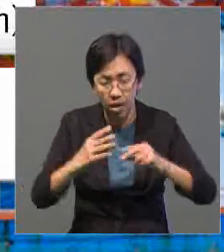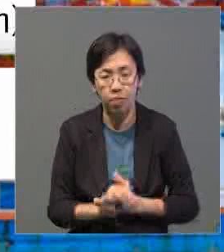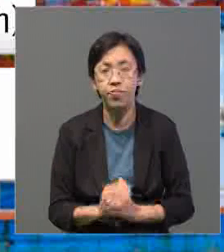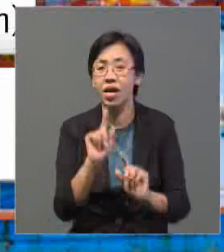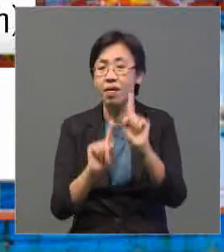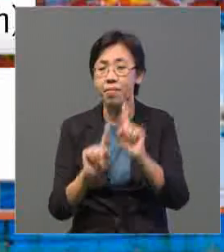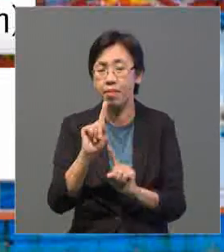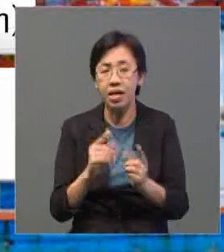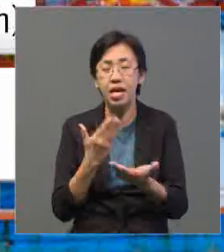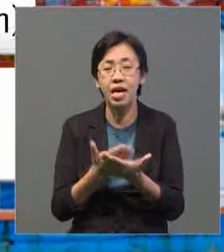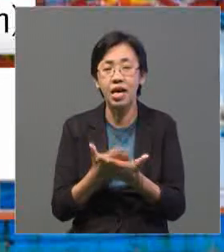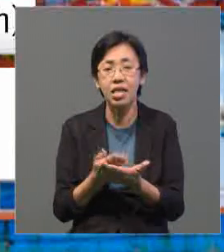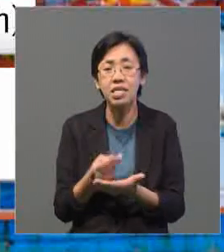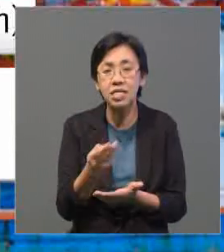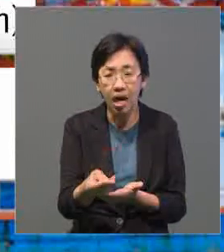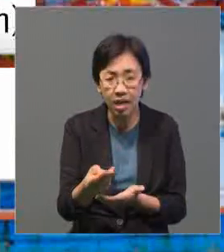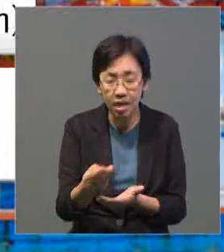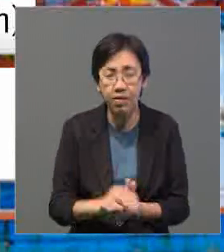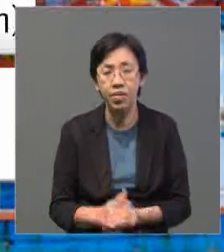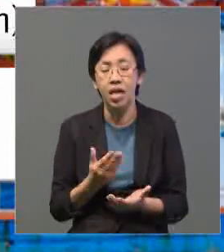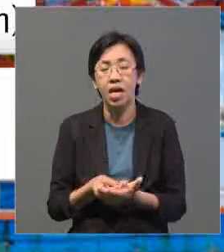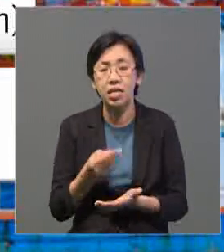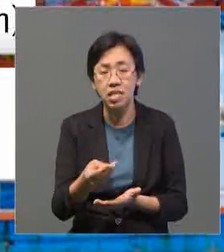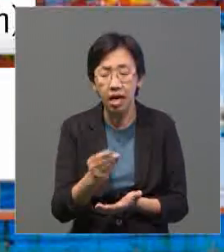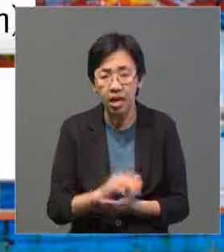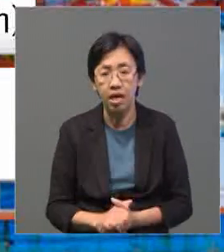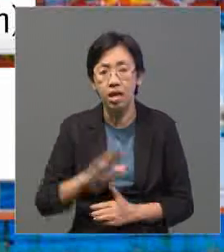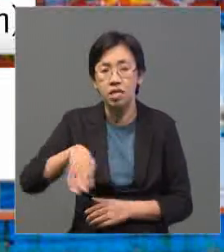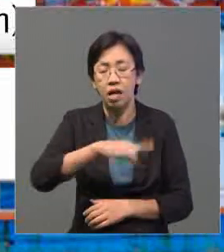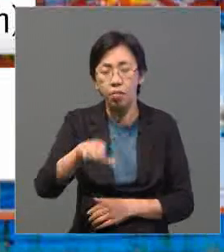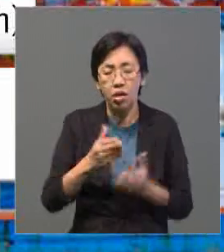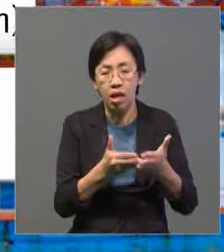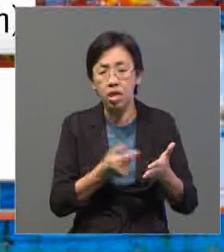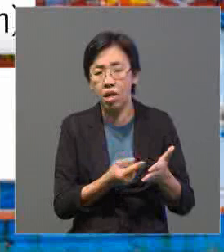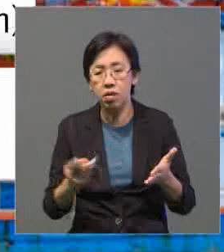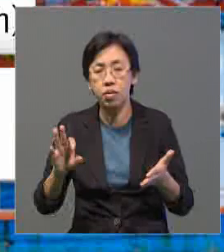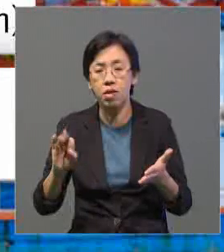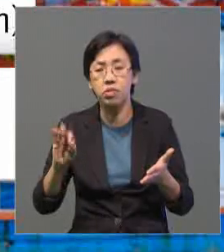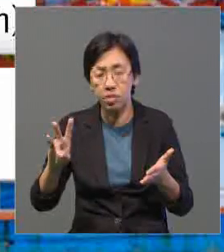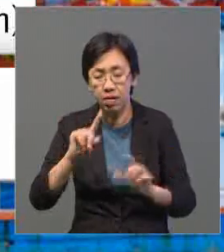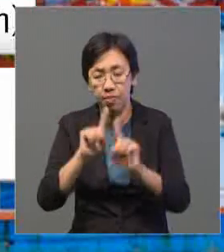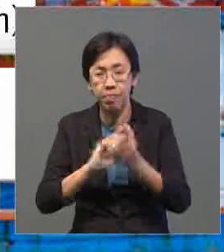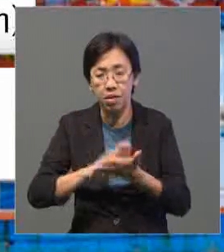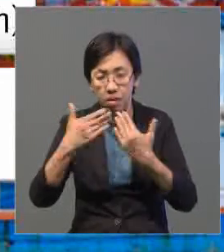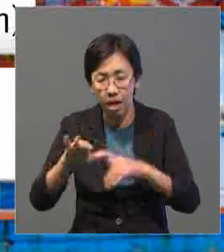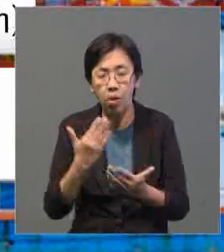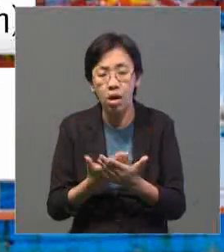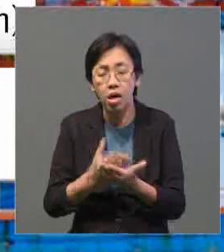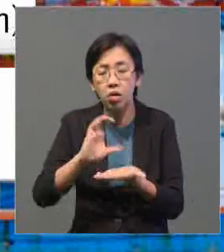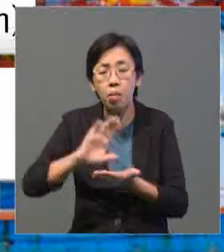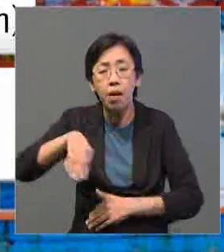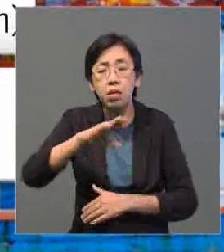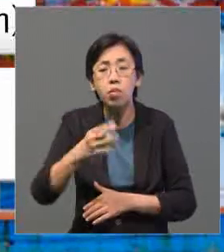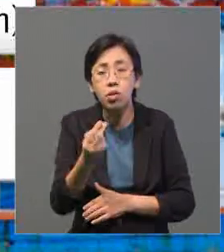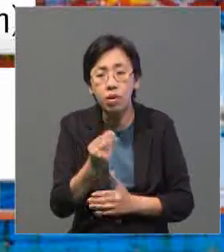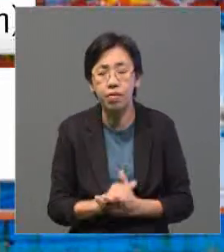ผลการประเมินราคาค่าชดเชยเรือประมงที่เข้าร่วมโครงการจำนวน 97ลำเรียบร้อยแล้วงบประมาณโดยรวมแล้วนะ